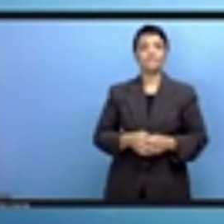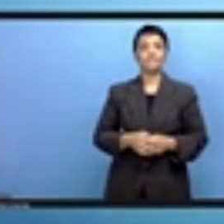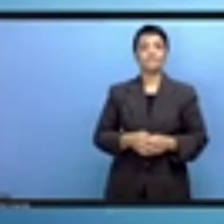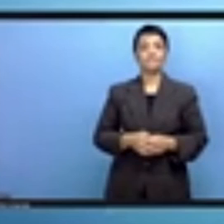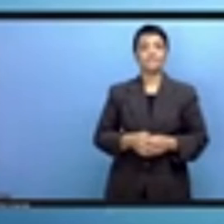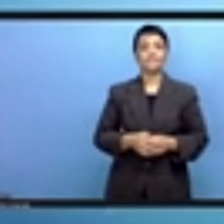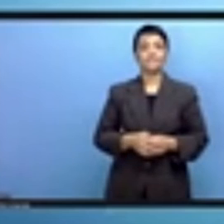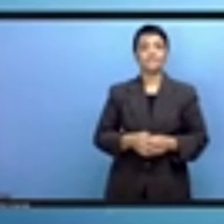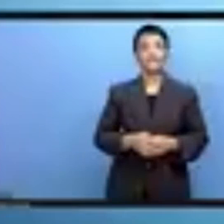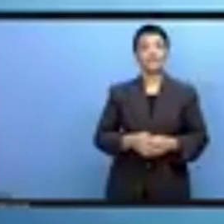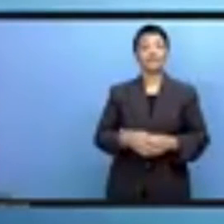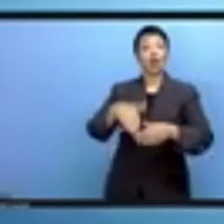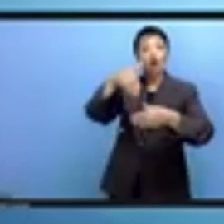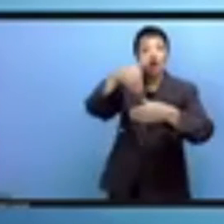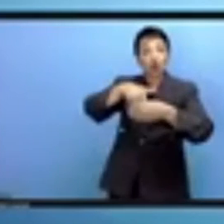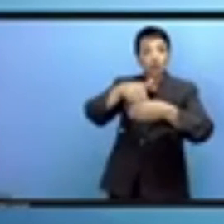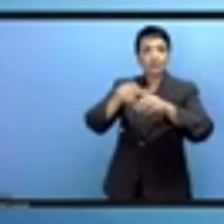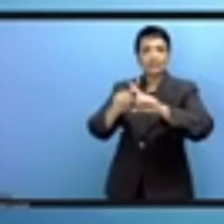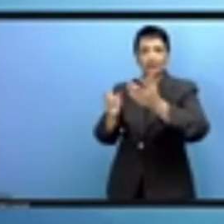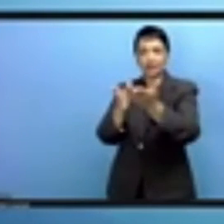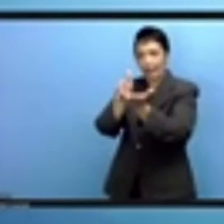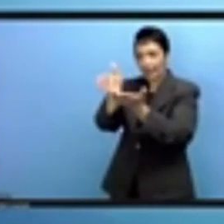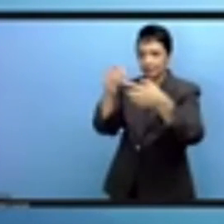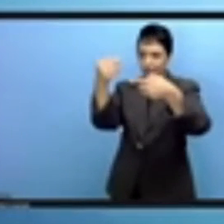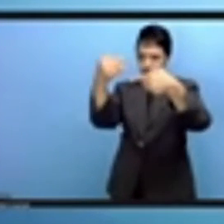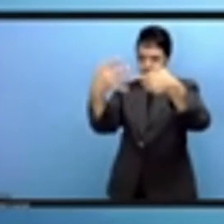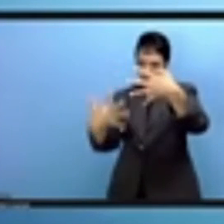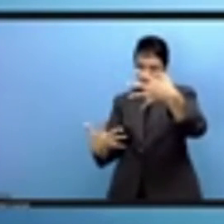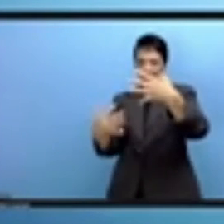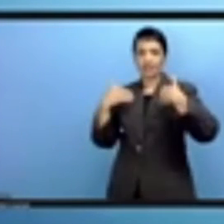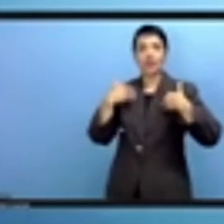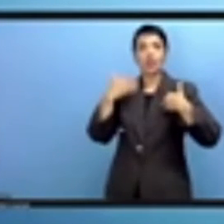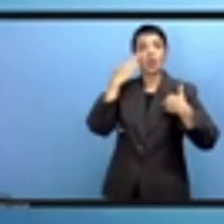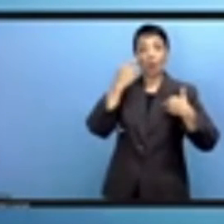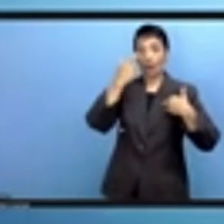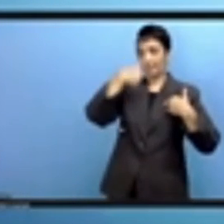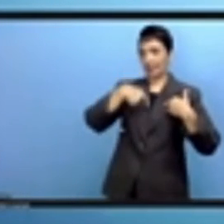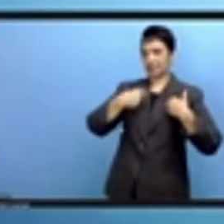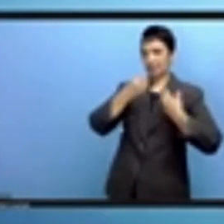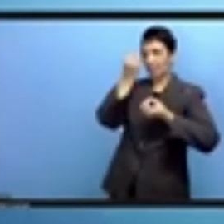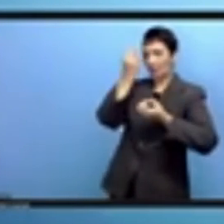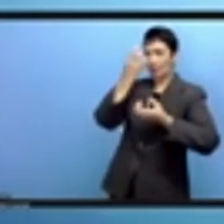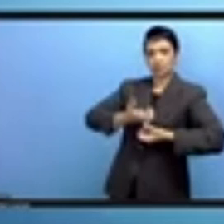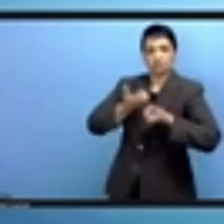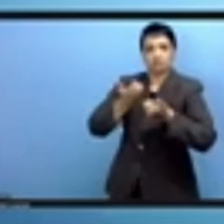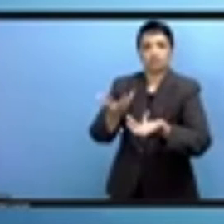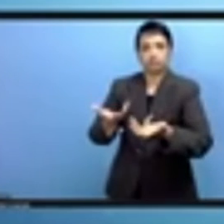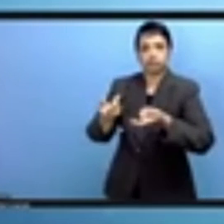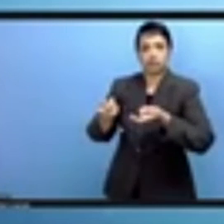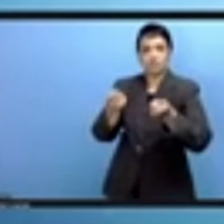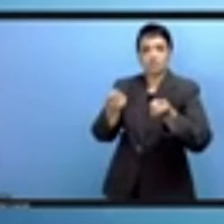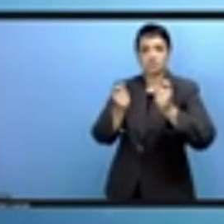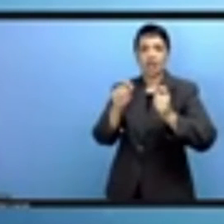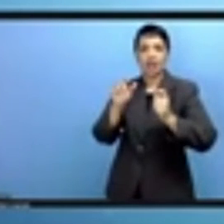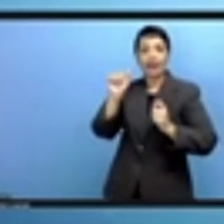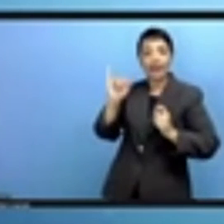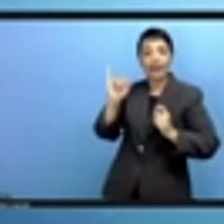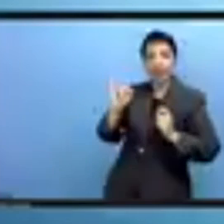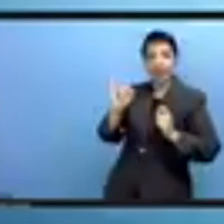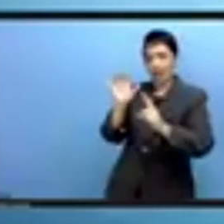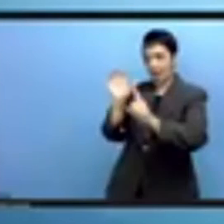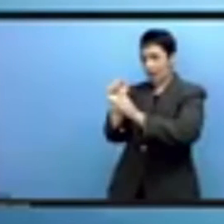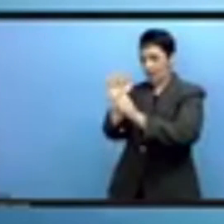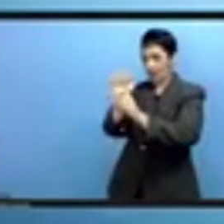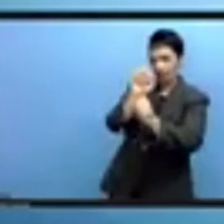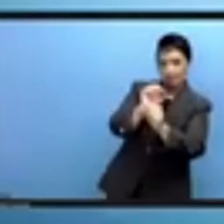但是今天这个互联网的中立性是受到质疑的，